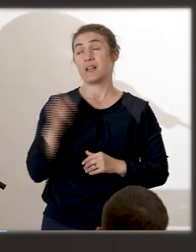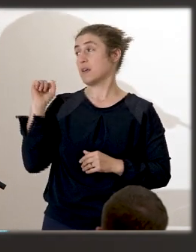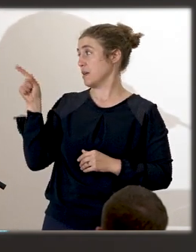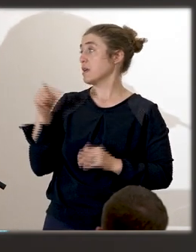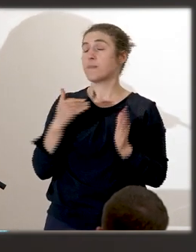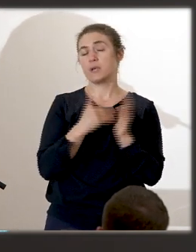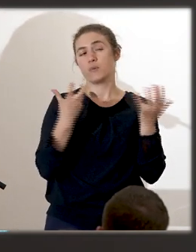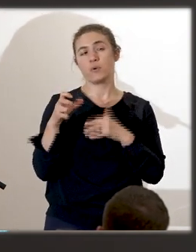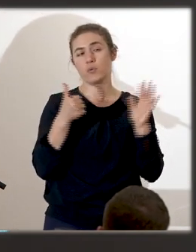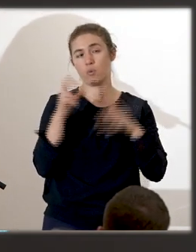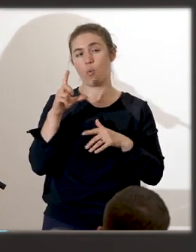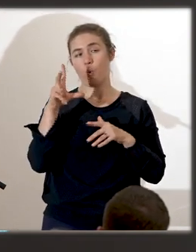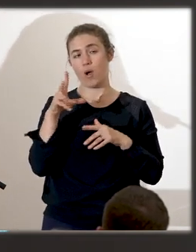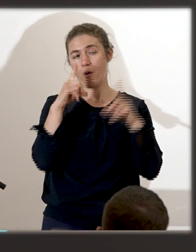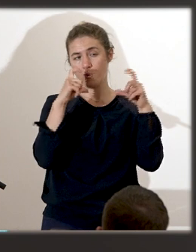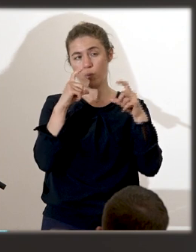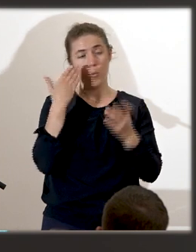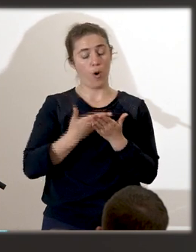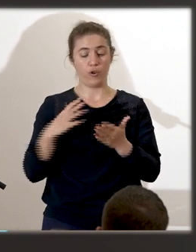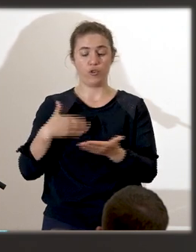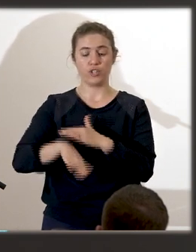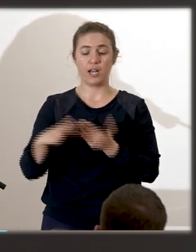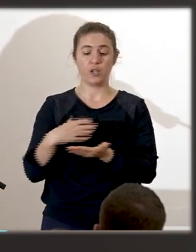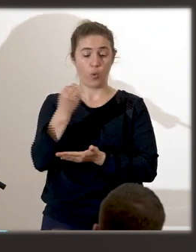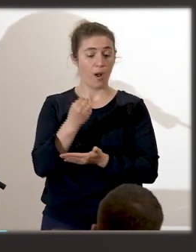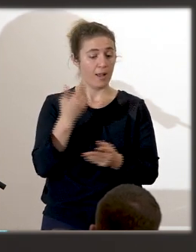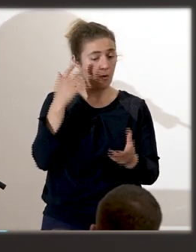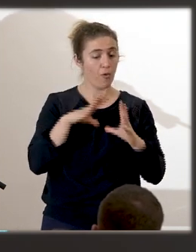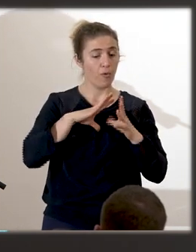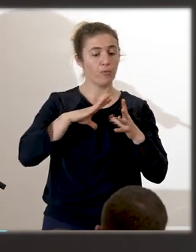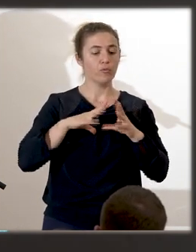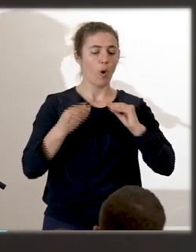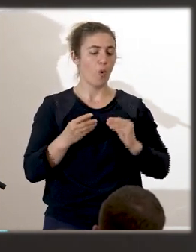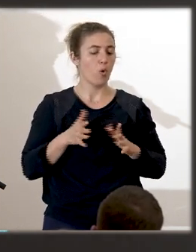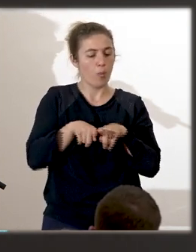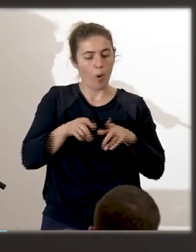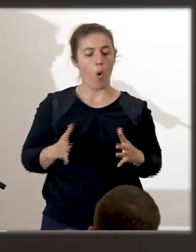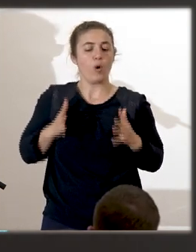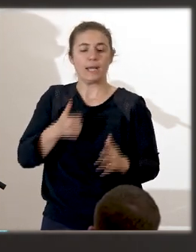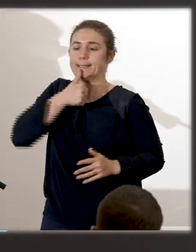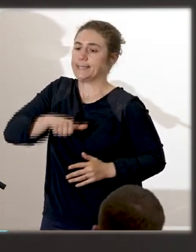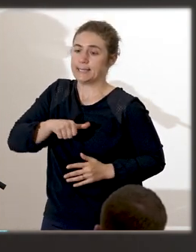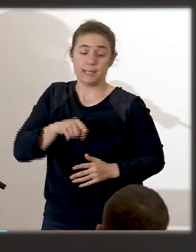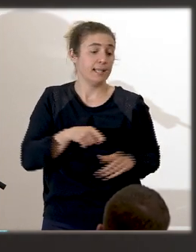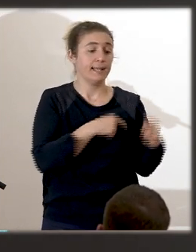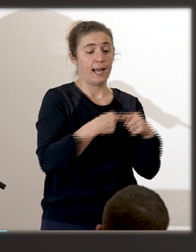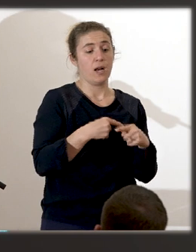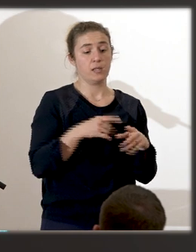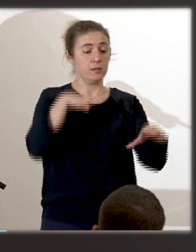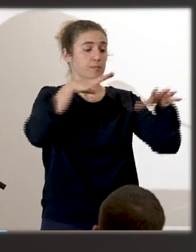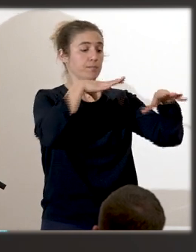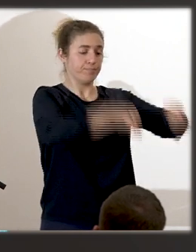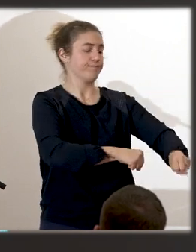africain à La Réunion a prolongé, ravivé, maintenu une forme de domination qui ne sera pas sans conséquences.